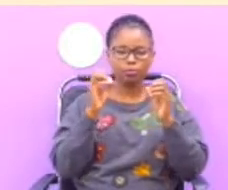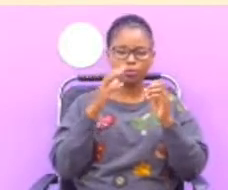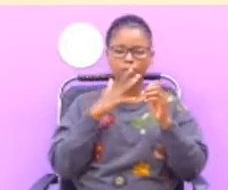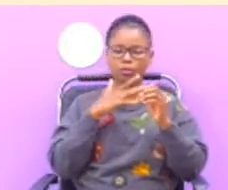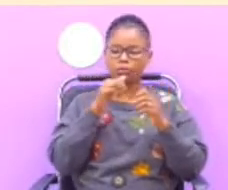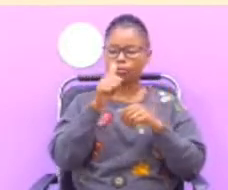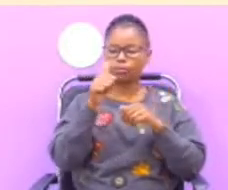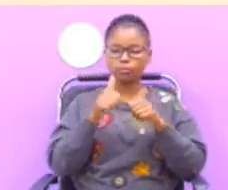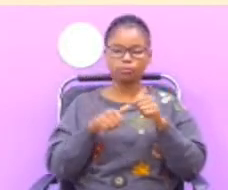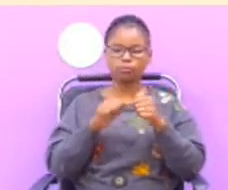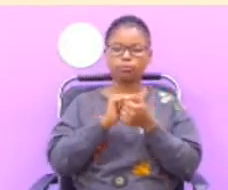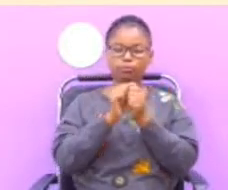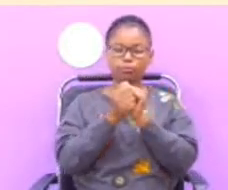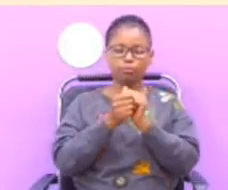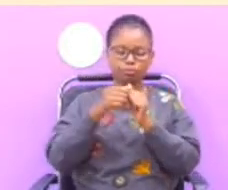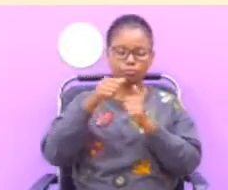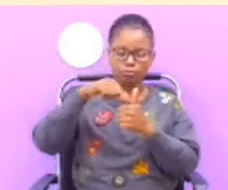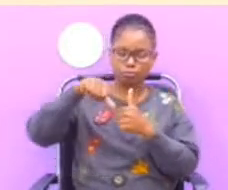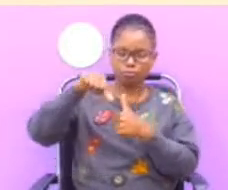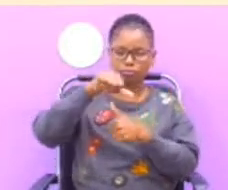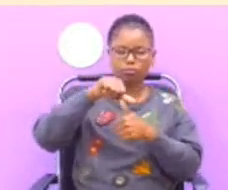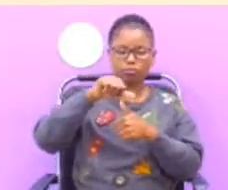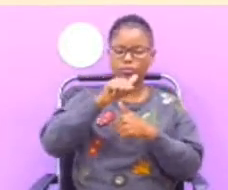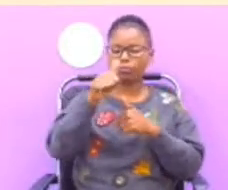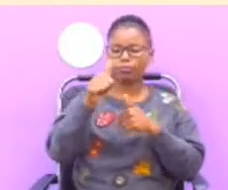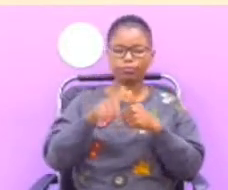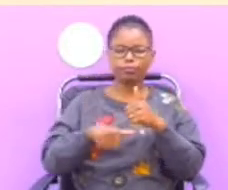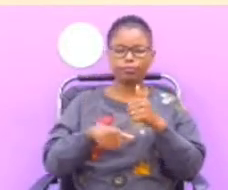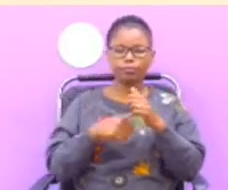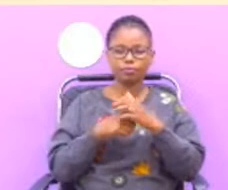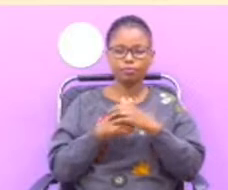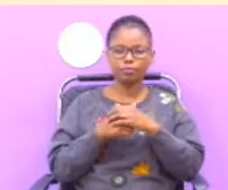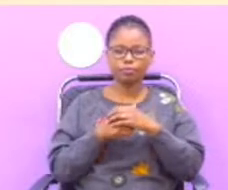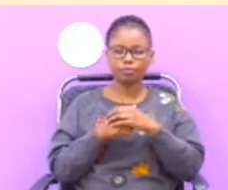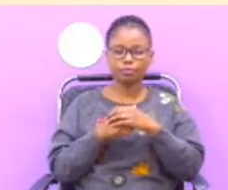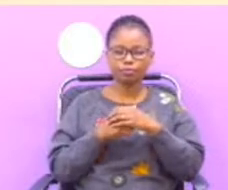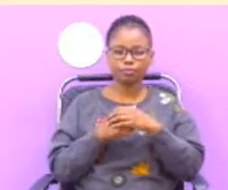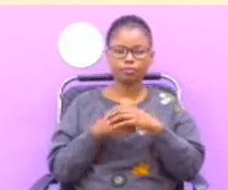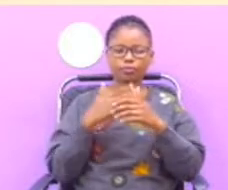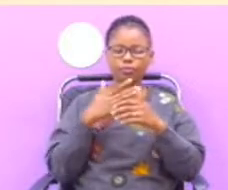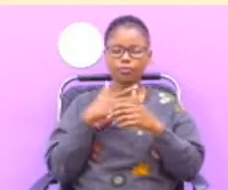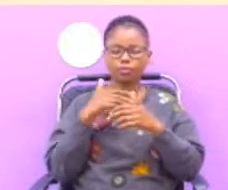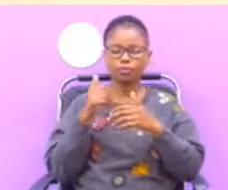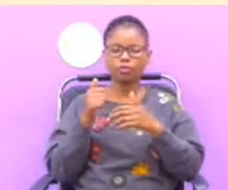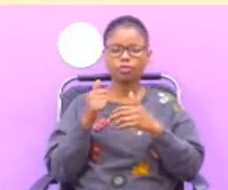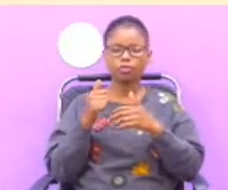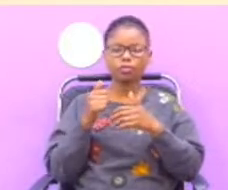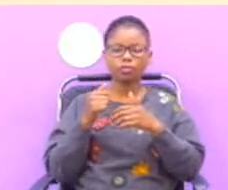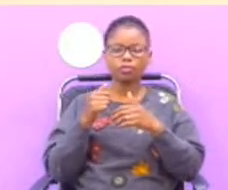utacenjagia na ngai utagarurukaga na ndendaga mundu uramurira ng'uru